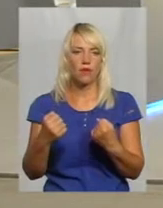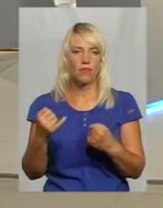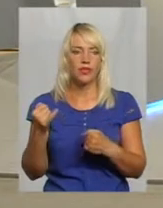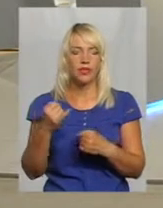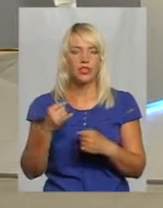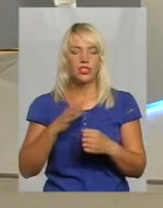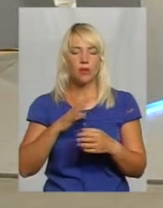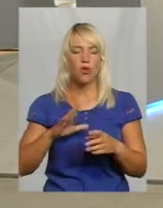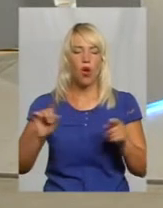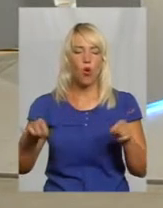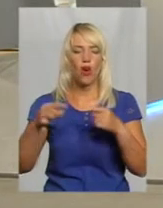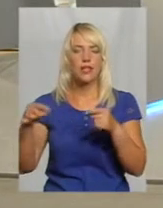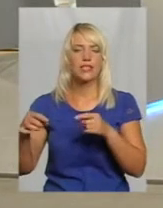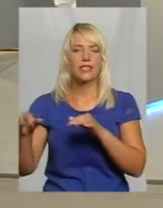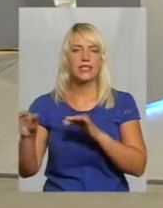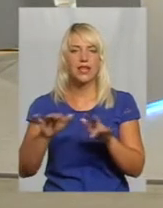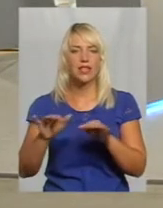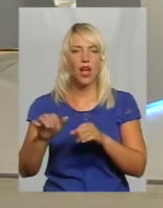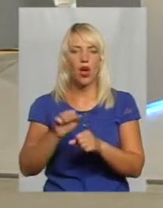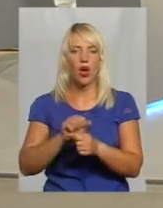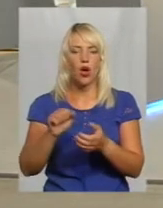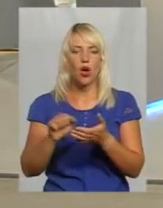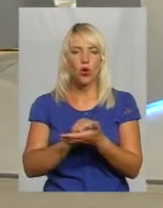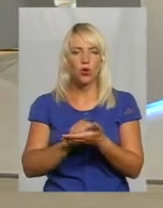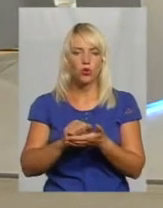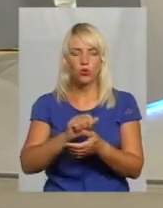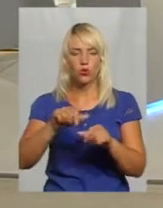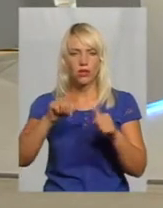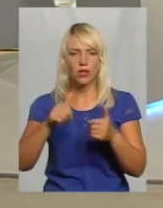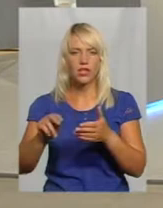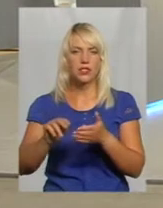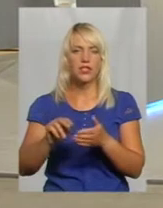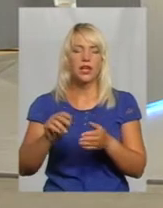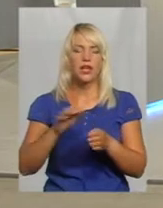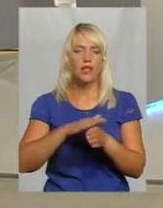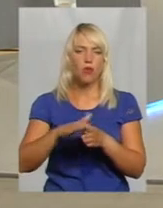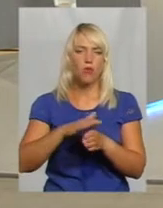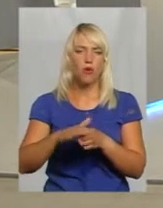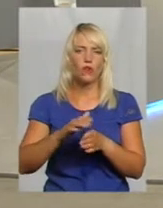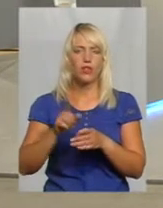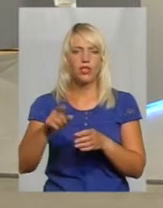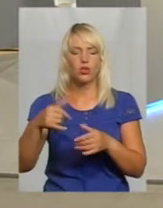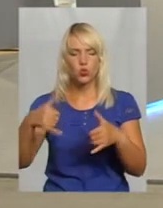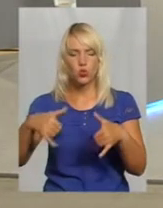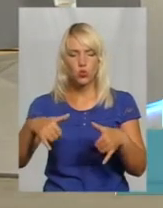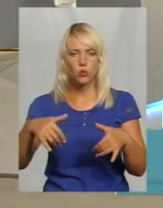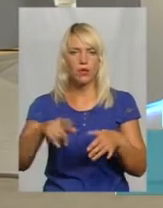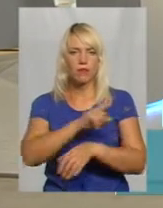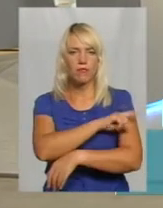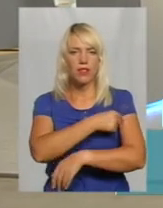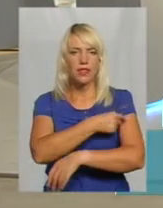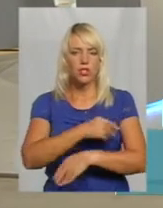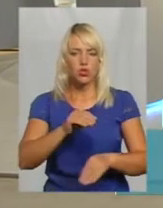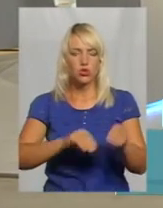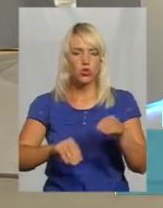Йшла організаційна робота, оформлення документації, посадових інструкцій, наповнення їхньої сумки медичної для того,